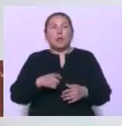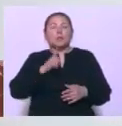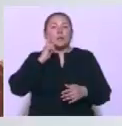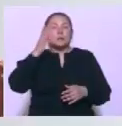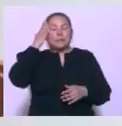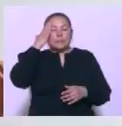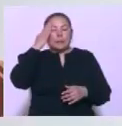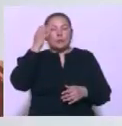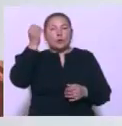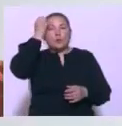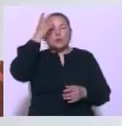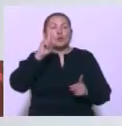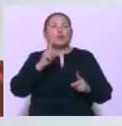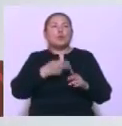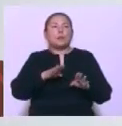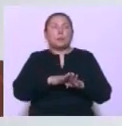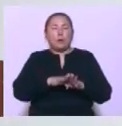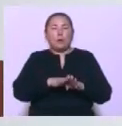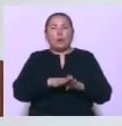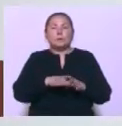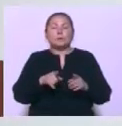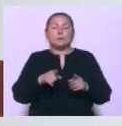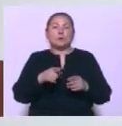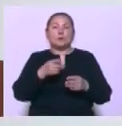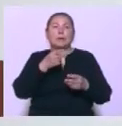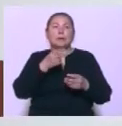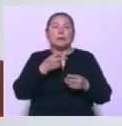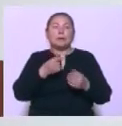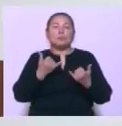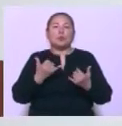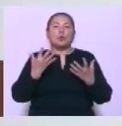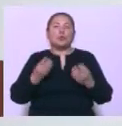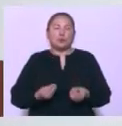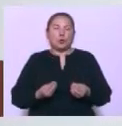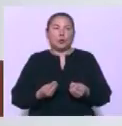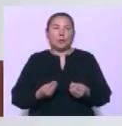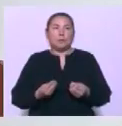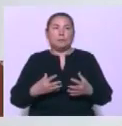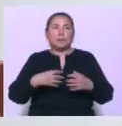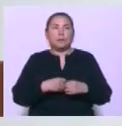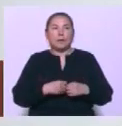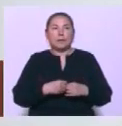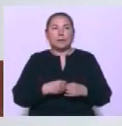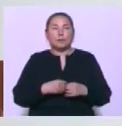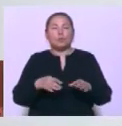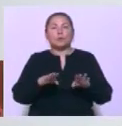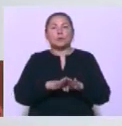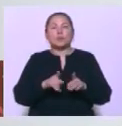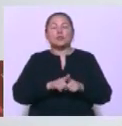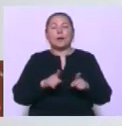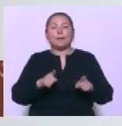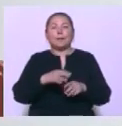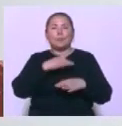пайдаланып білу, оны медиада қолданып білу өте өзекті мәселелердің бірі. Сондықтан осындай